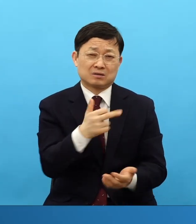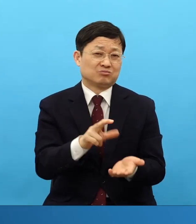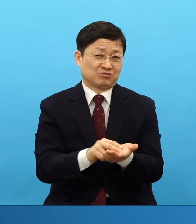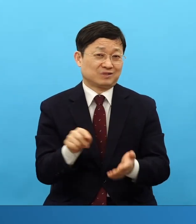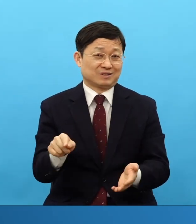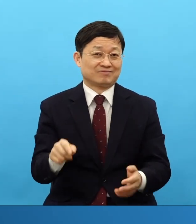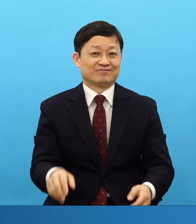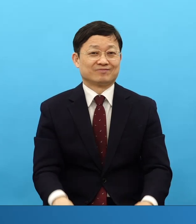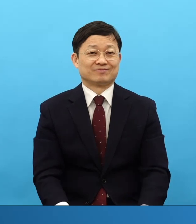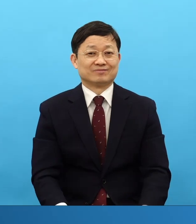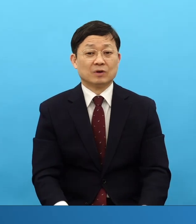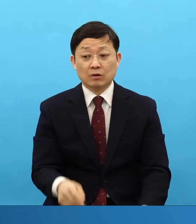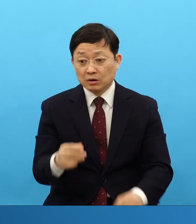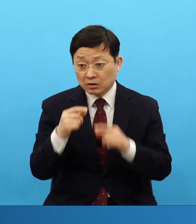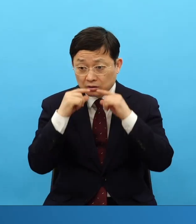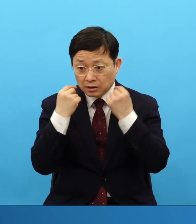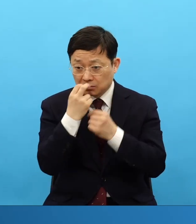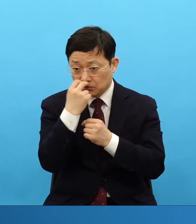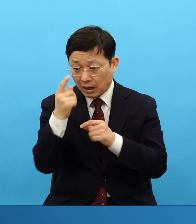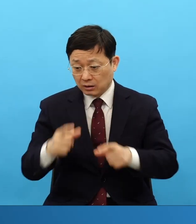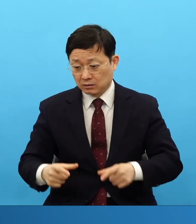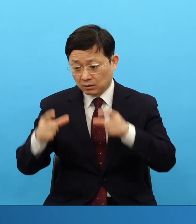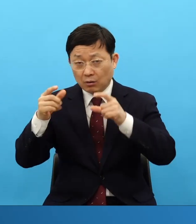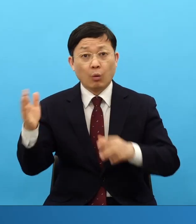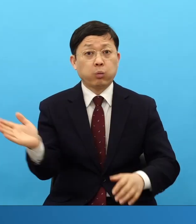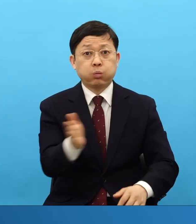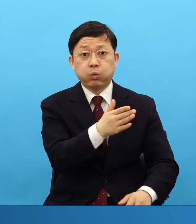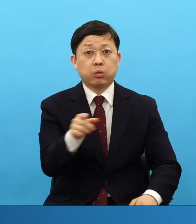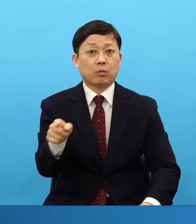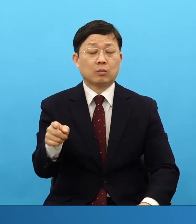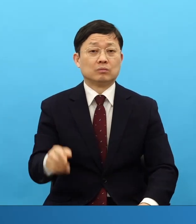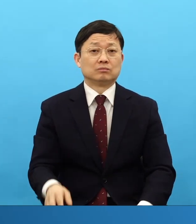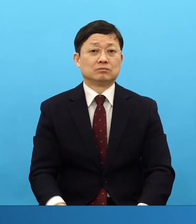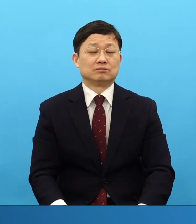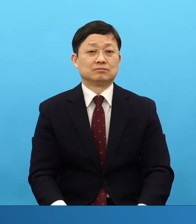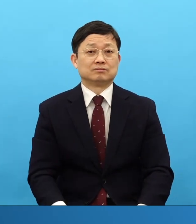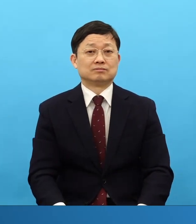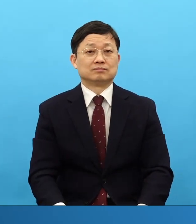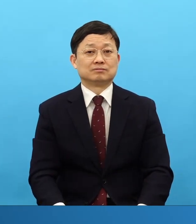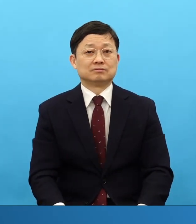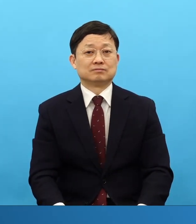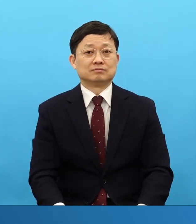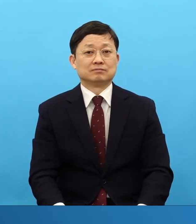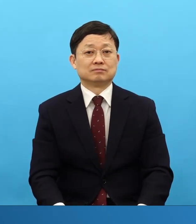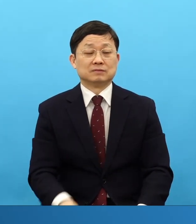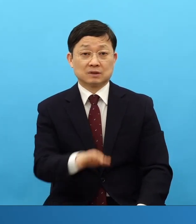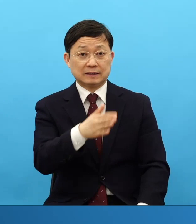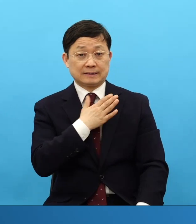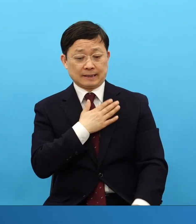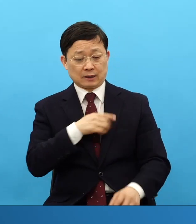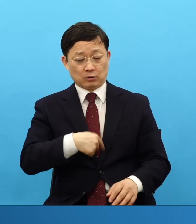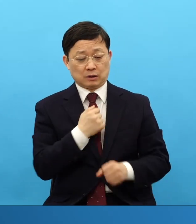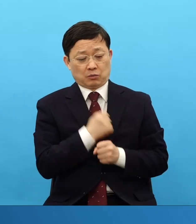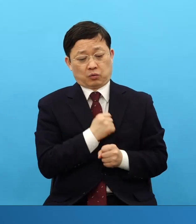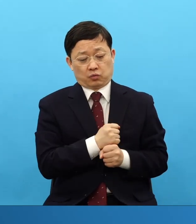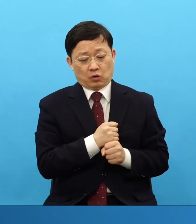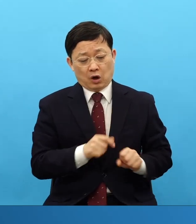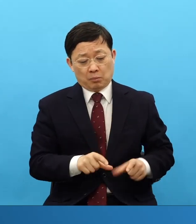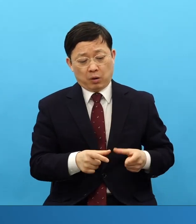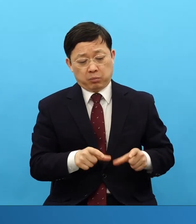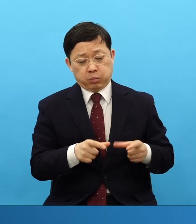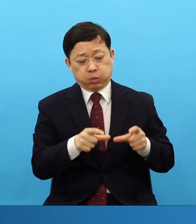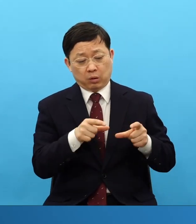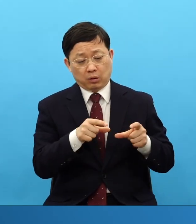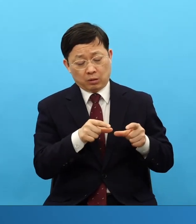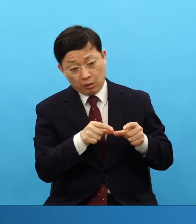happen to their future. 망대가 없는데 They don't have a partisan. 사실은 내가 한 게 사실은 사탄의 망대예요. And so what I've been doing 사실은. is